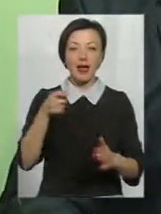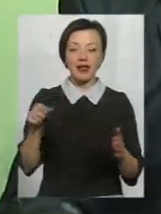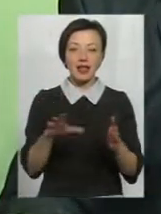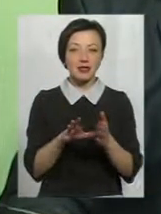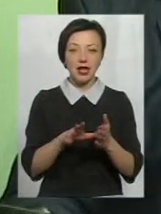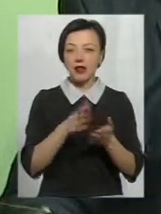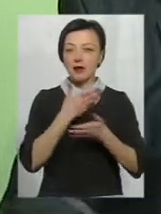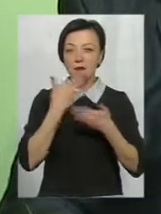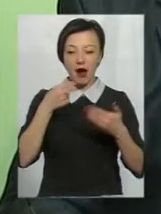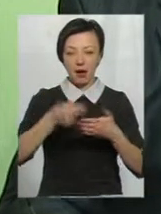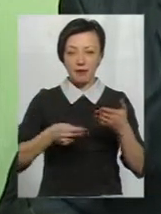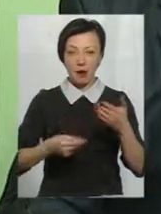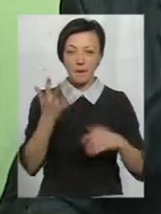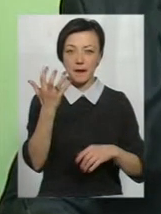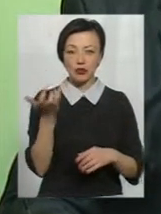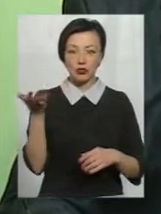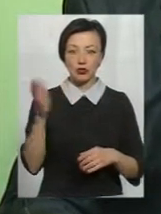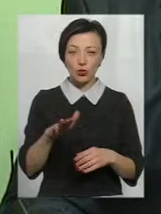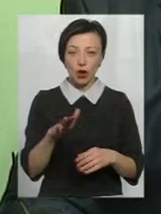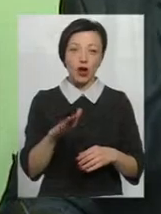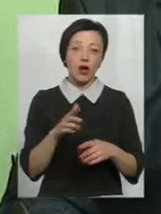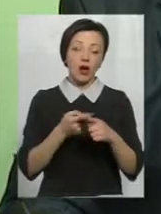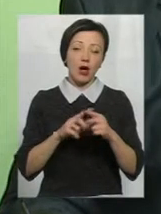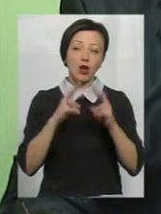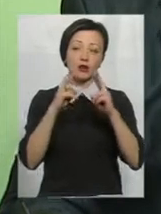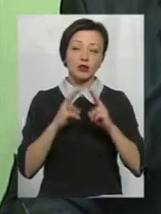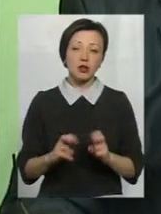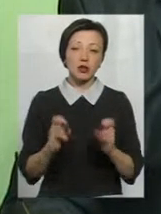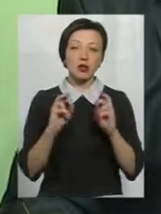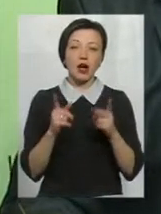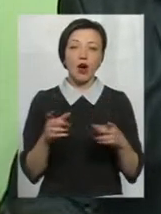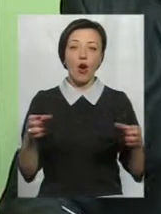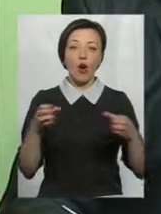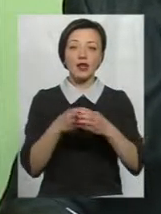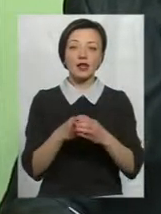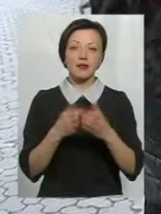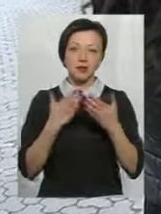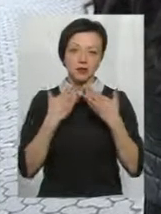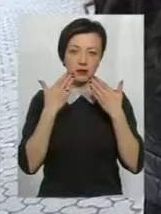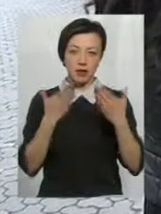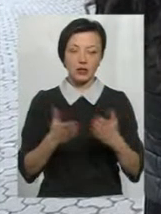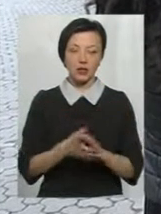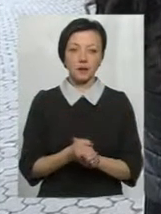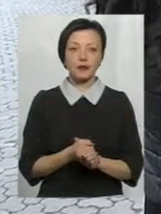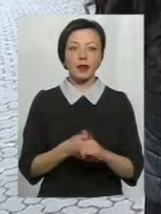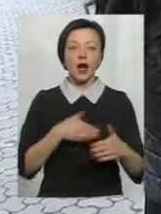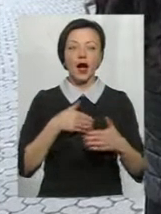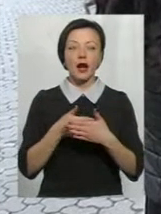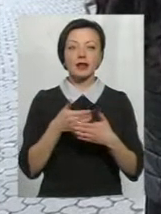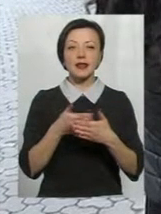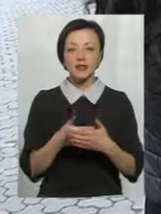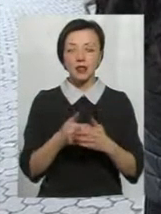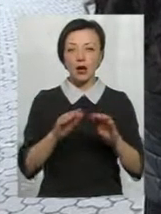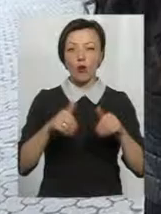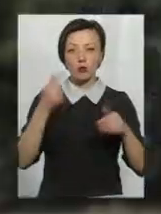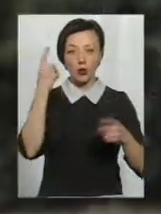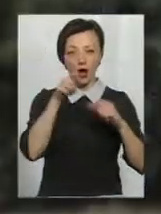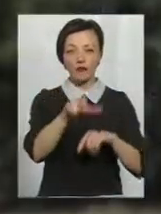голосів, вони відповідно до закону про звернення громадян розглядаються як колективні звернення. Громадські активісти рекомендують